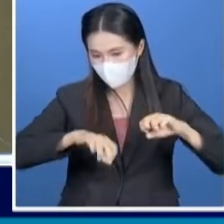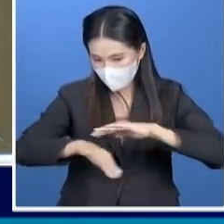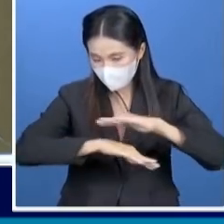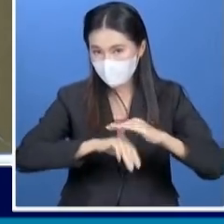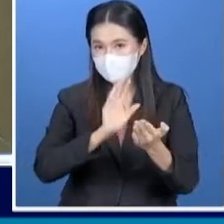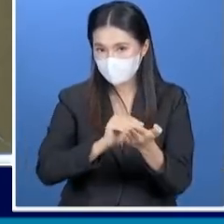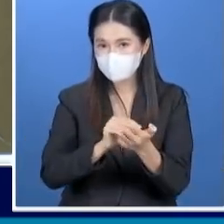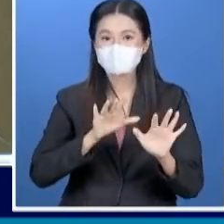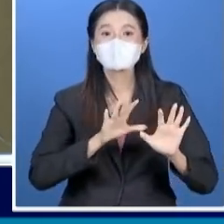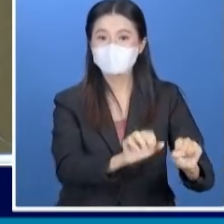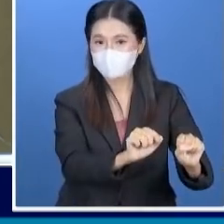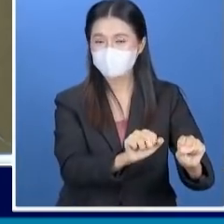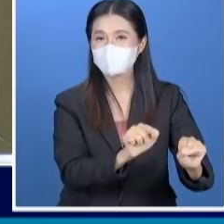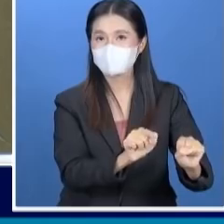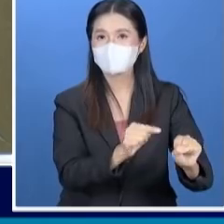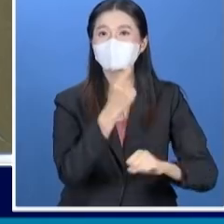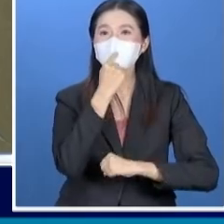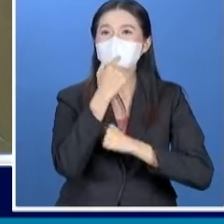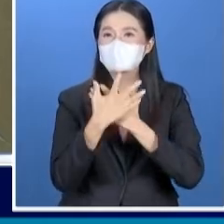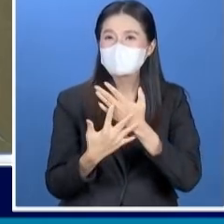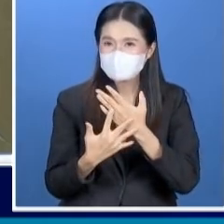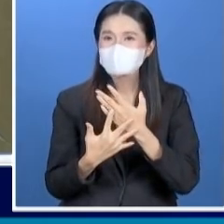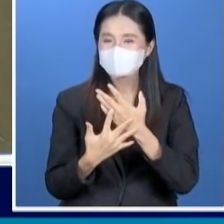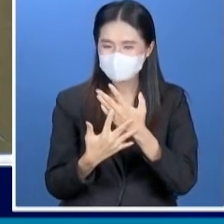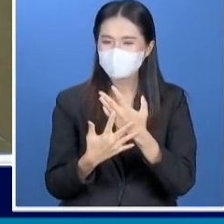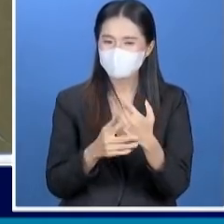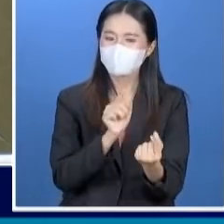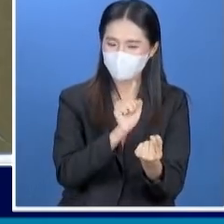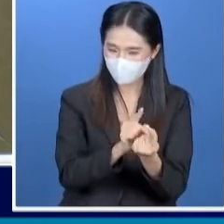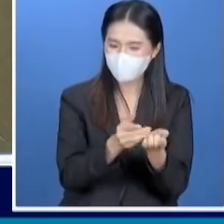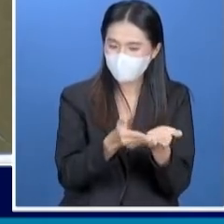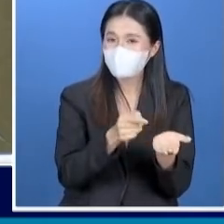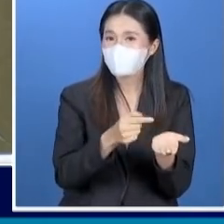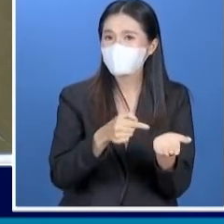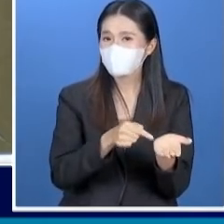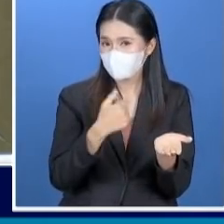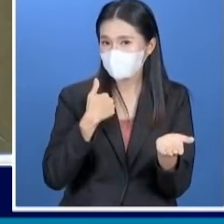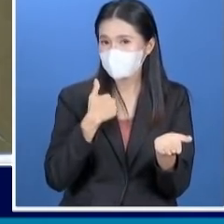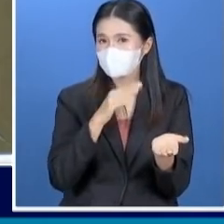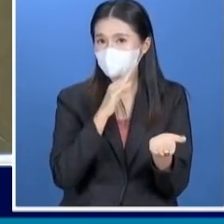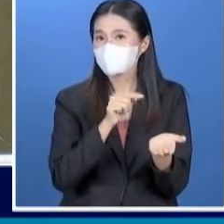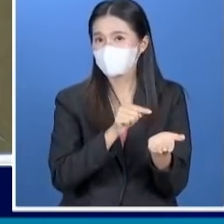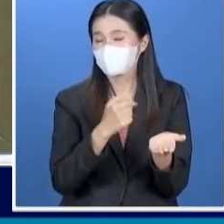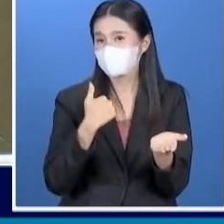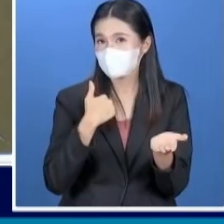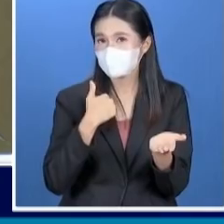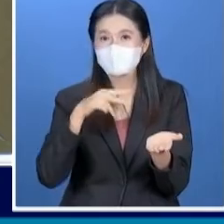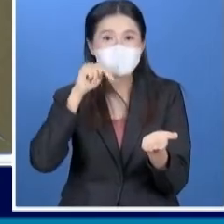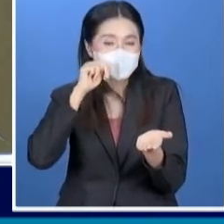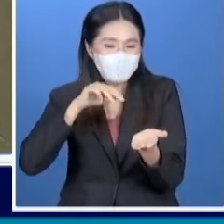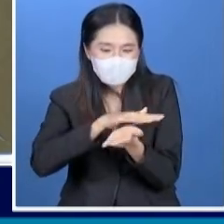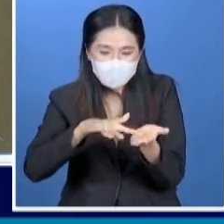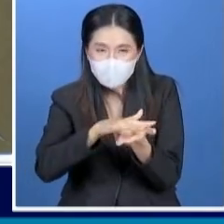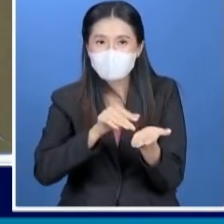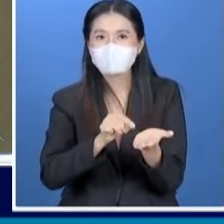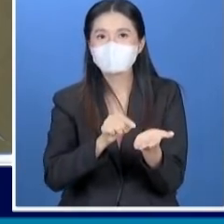ไปสู่การจับกุมเพราะฉะนั้นเลือดเนี่ยก็ยังปรากฏอยู่นะคะถึงแม้ว่าจะโดนล้างไป